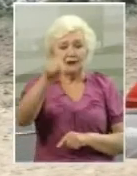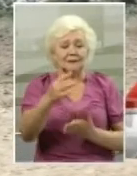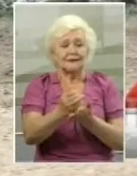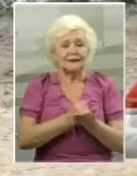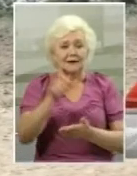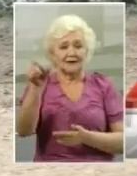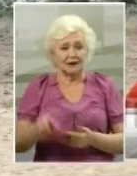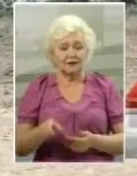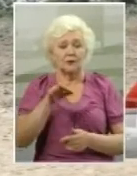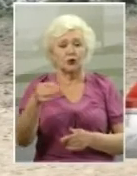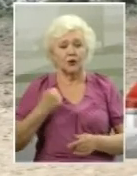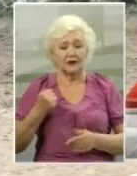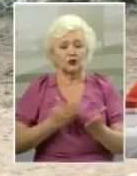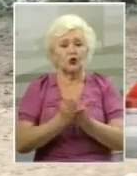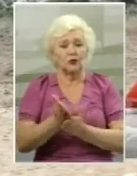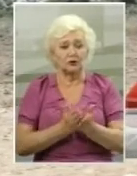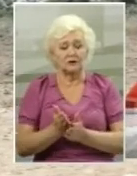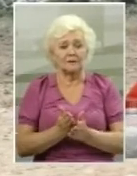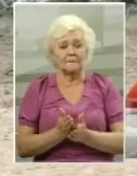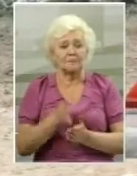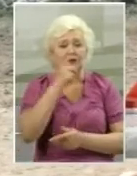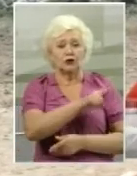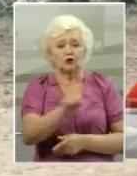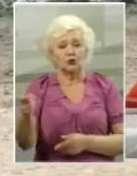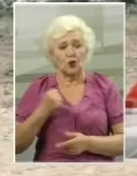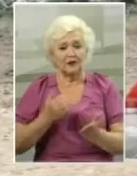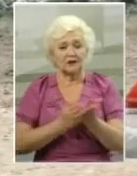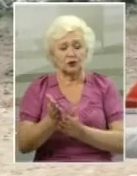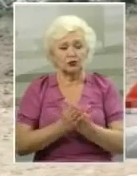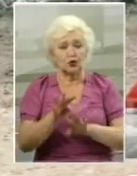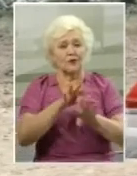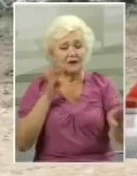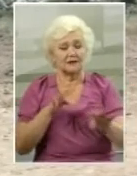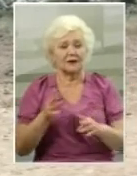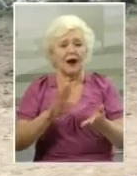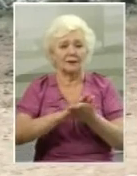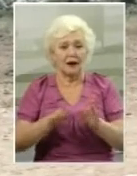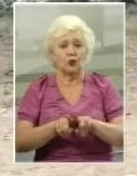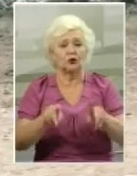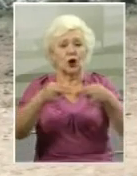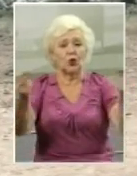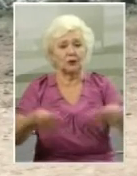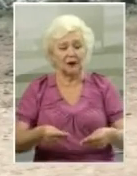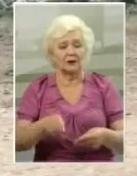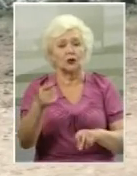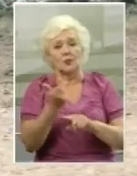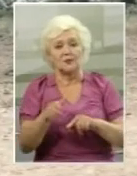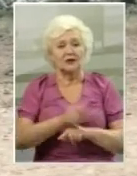резервістів проходило військову службу, строкову військову службу в військах, а також контрактну. Тому більшість із